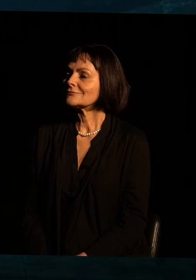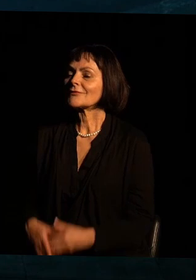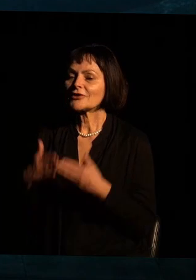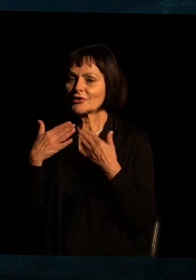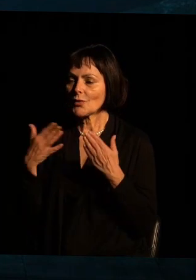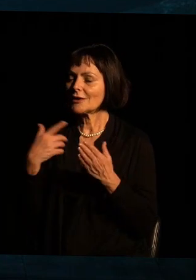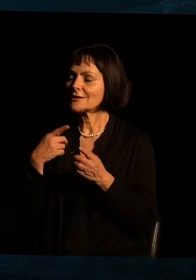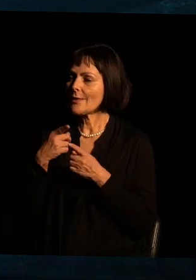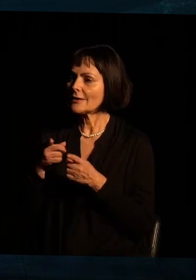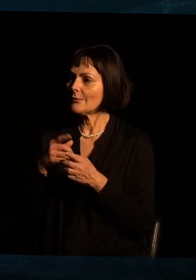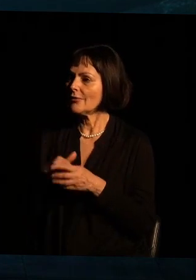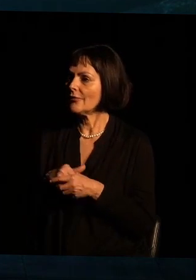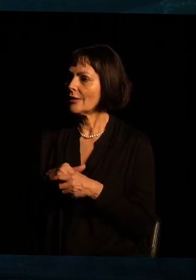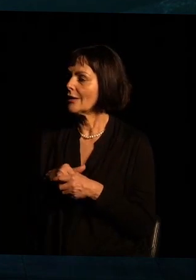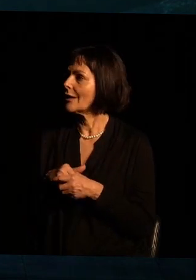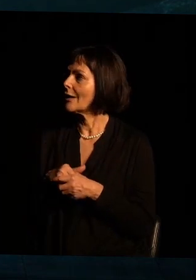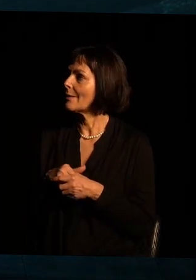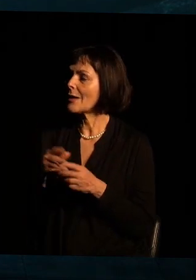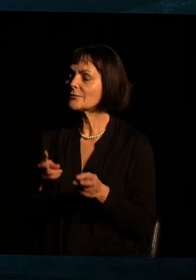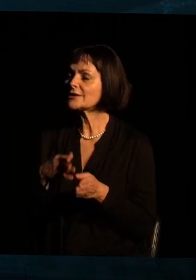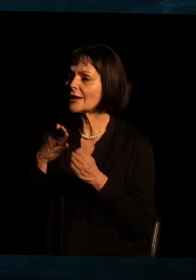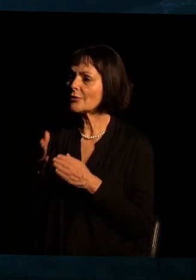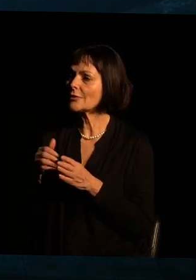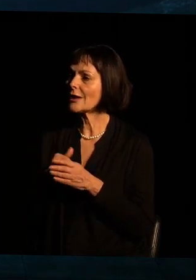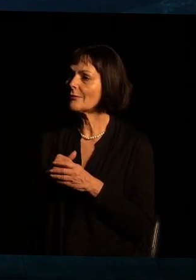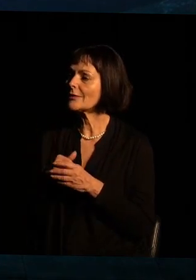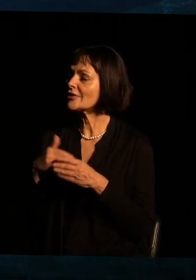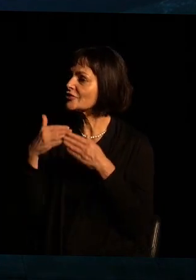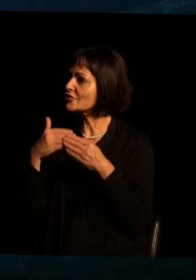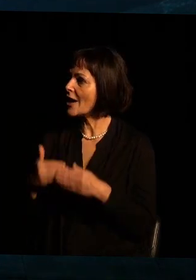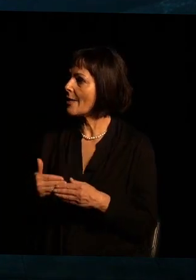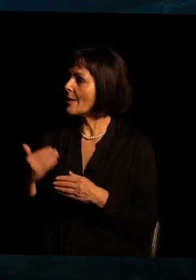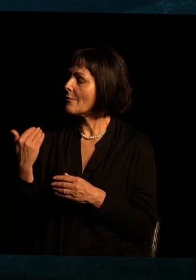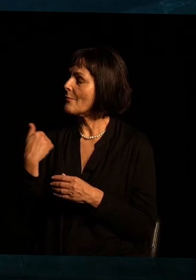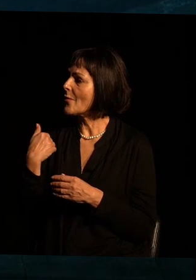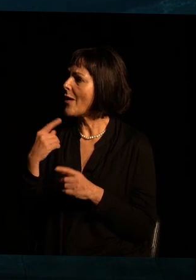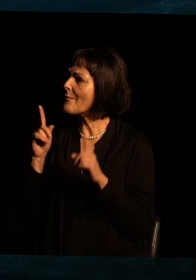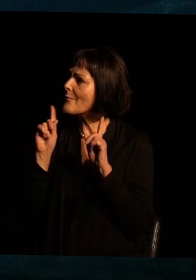Dzięki za zachęcenie. No przeskakujemy na taką ścianę, która była no